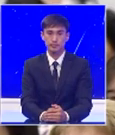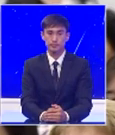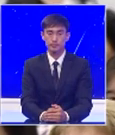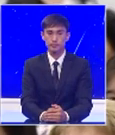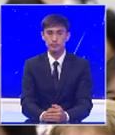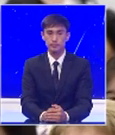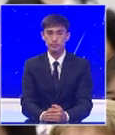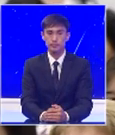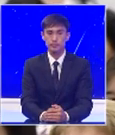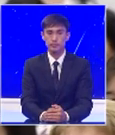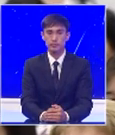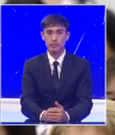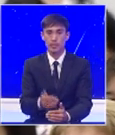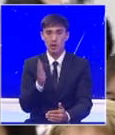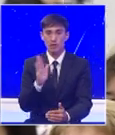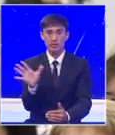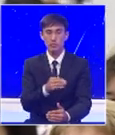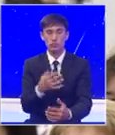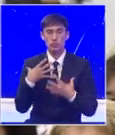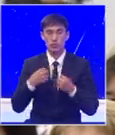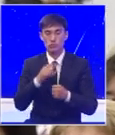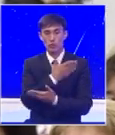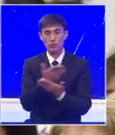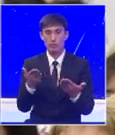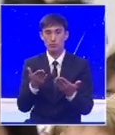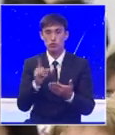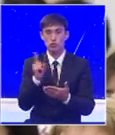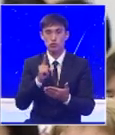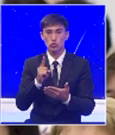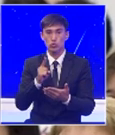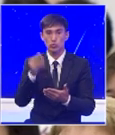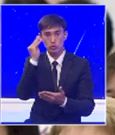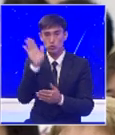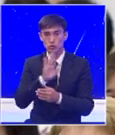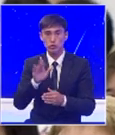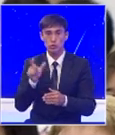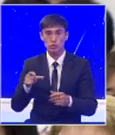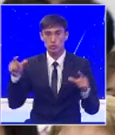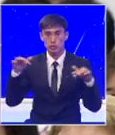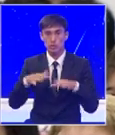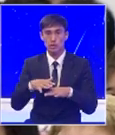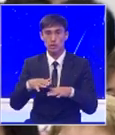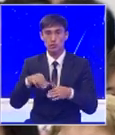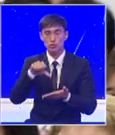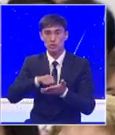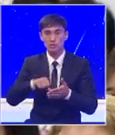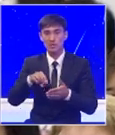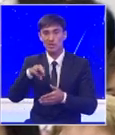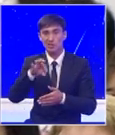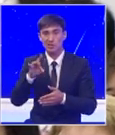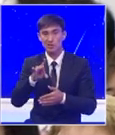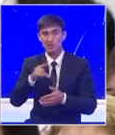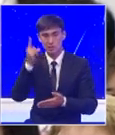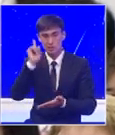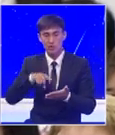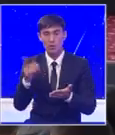пожелание, дай Бог вам всем здоровья, чтобы не чужие люди в основном сюда заходили на тендерах, как раньше было. Я знаю,